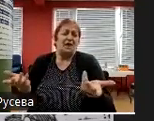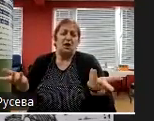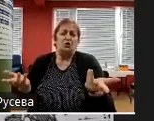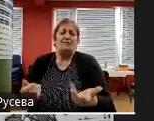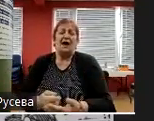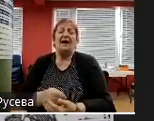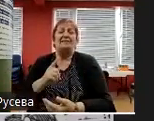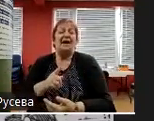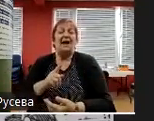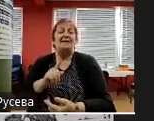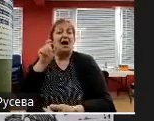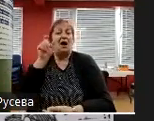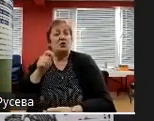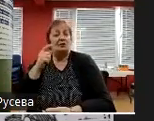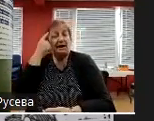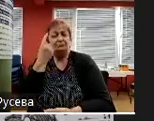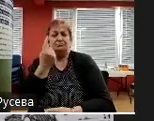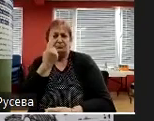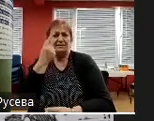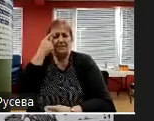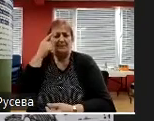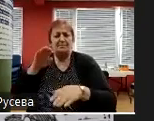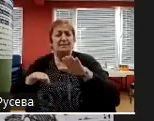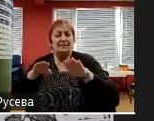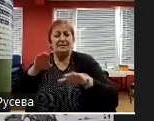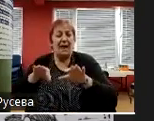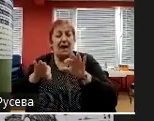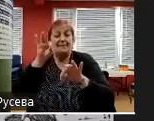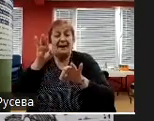затова трябва човек да прецени коя да използва според